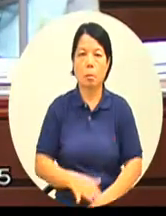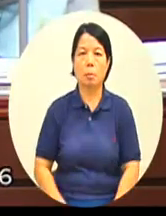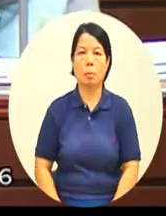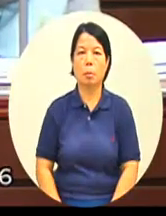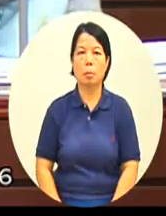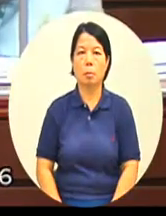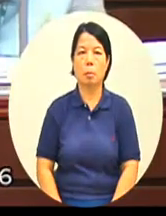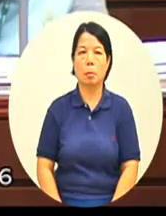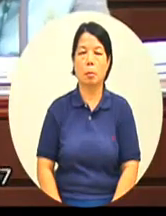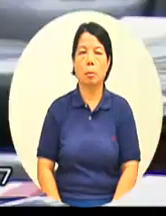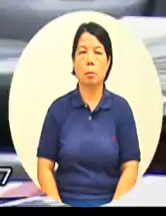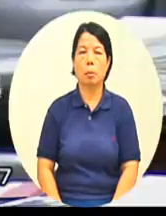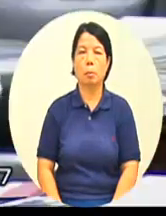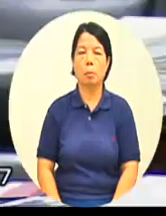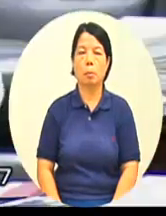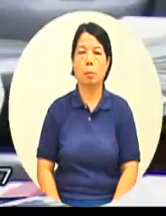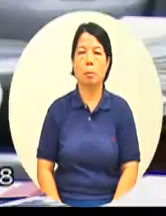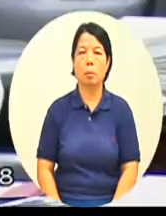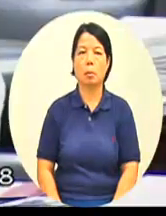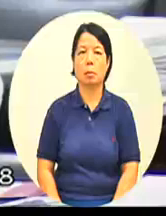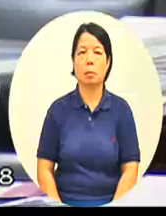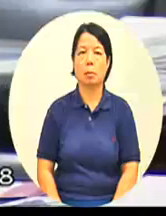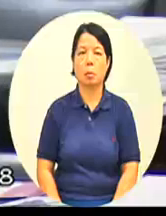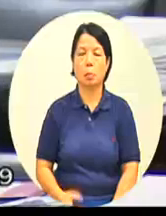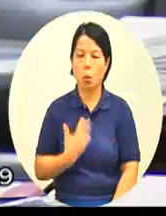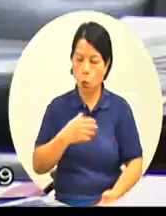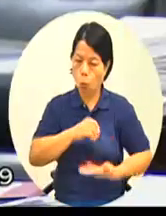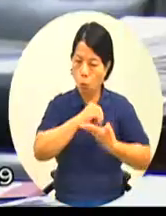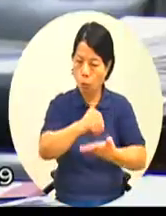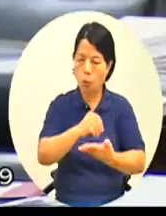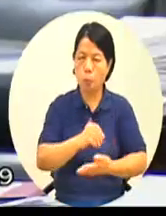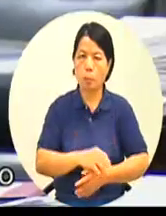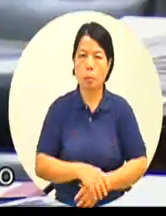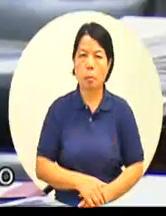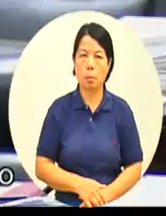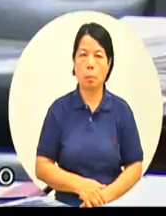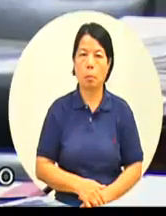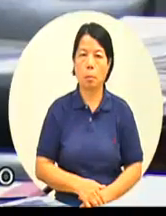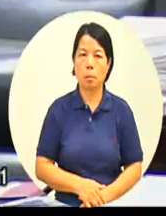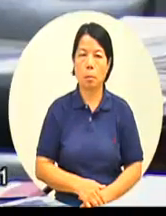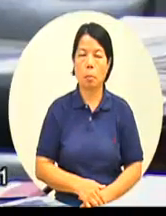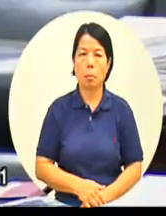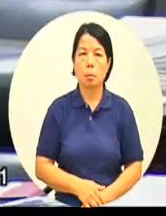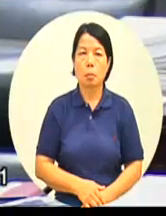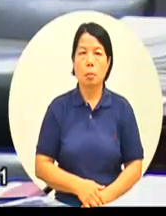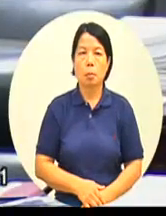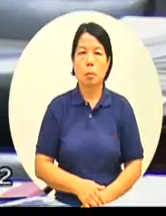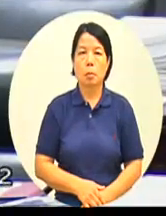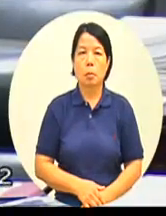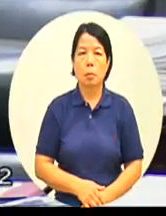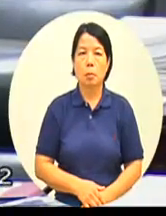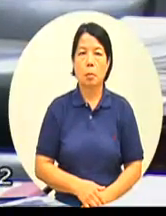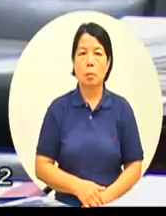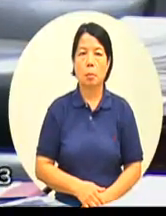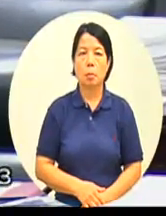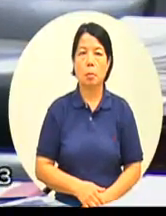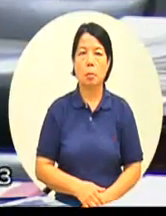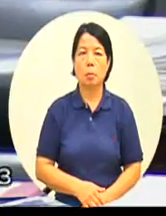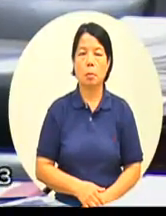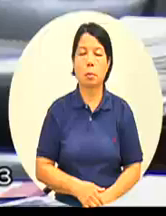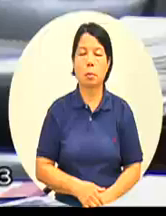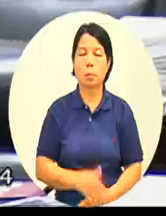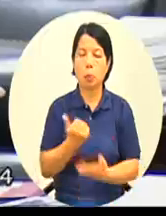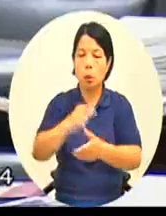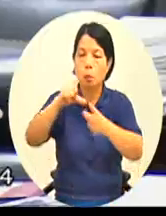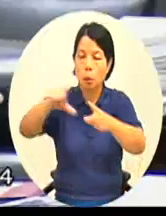的是说，我是不是在这边给局长一个建议啦，我想请问一下，就是说在每一个我们讲大企业不